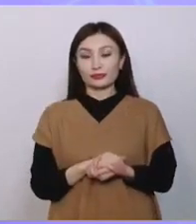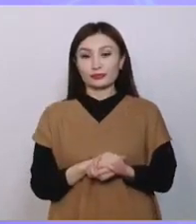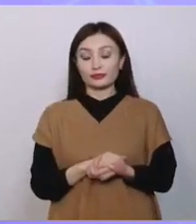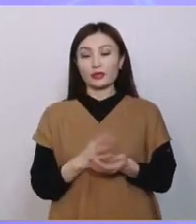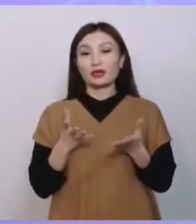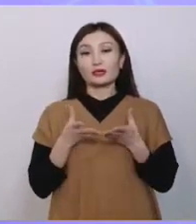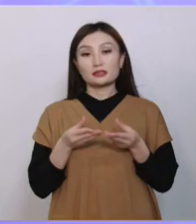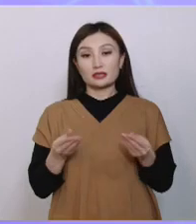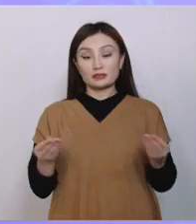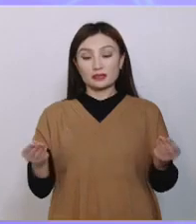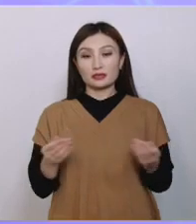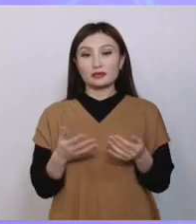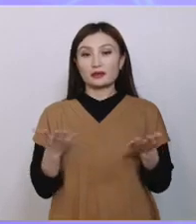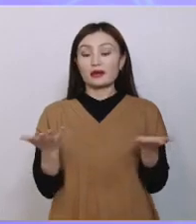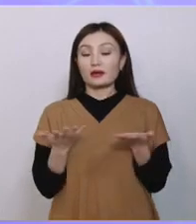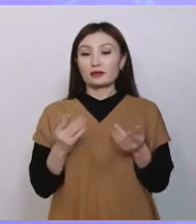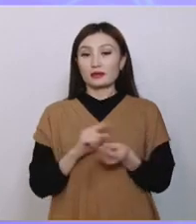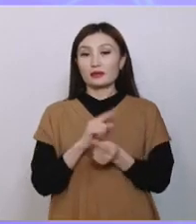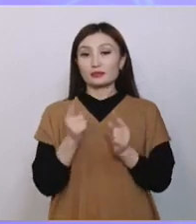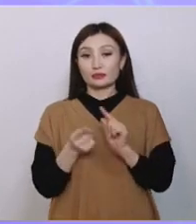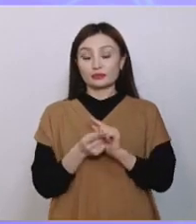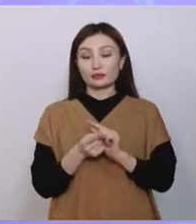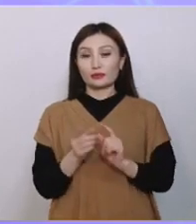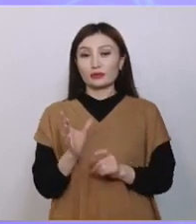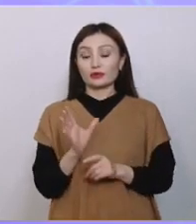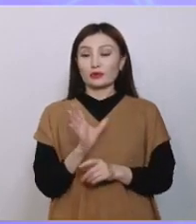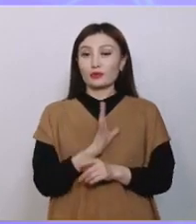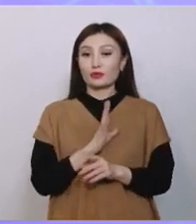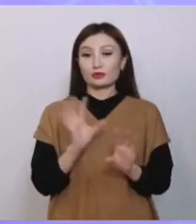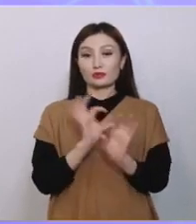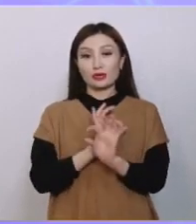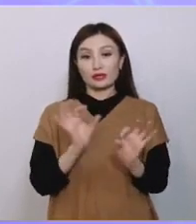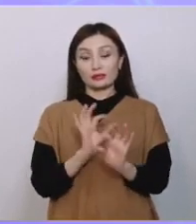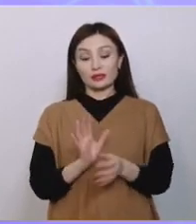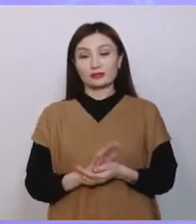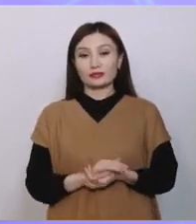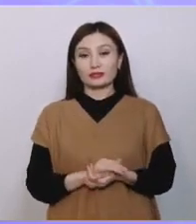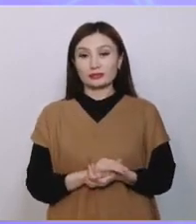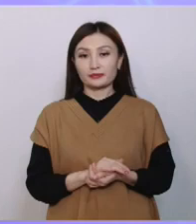Жаз мезгилинде кандай өзгөрүүлөр болору тууралуу айтып беребиз.